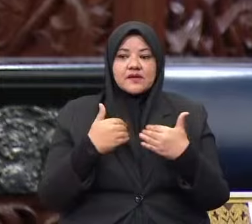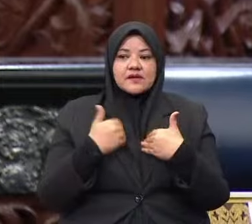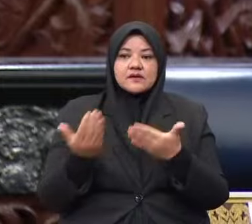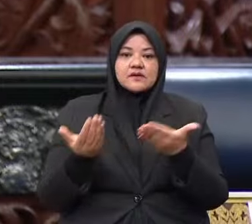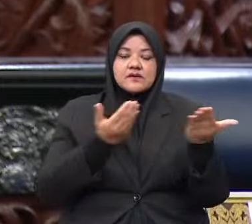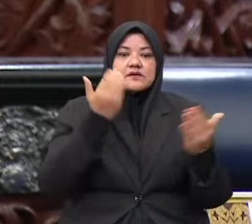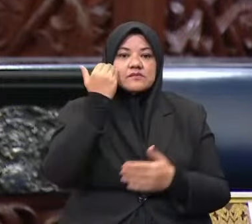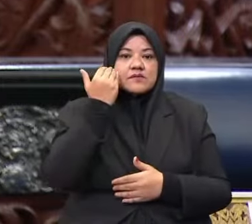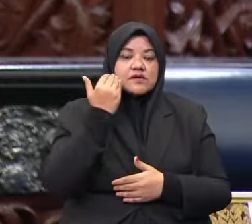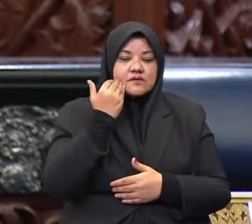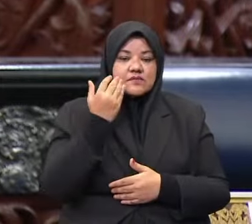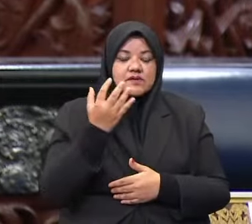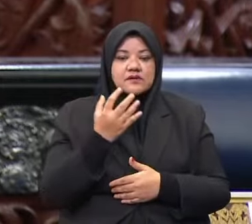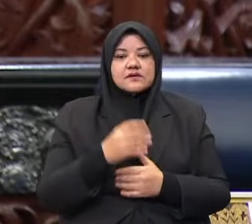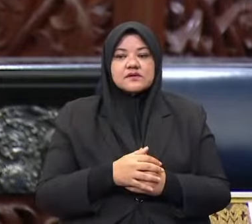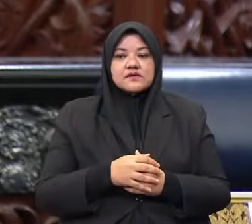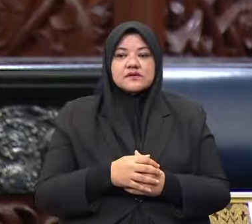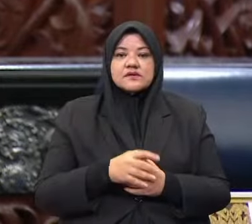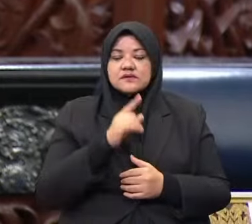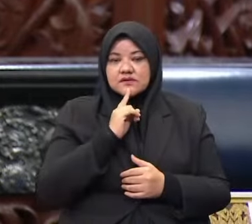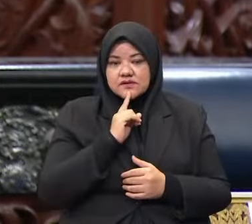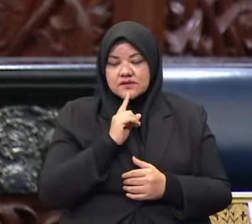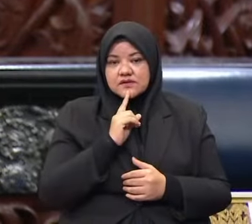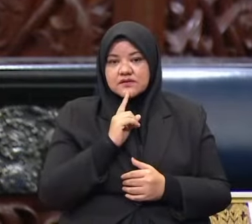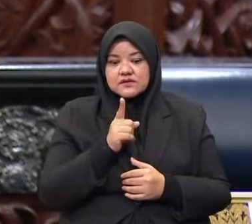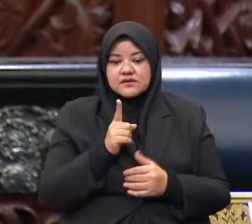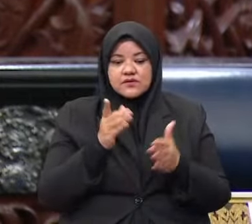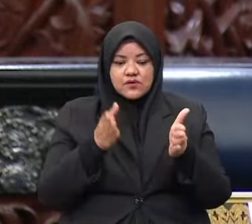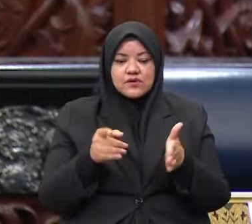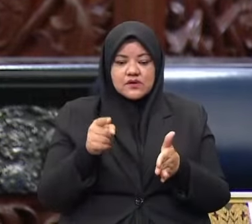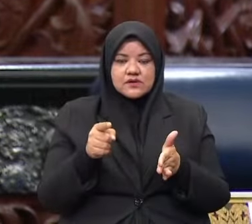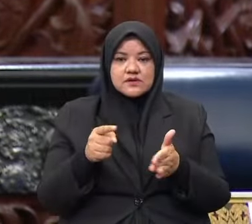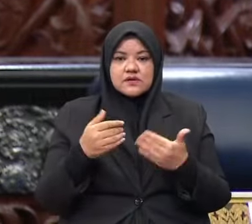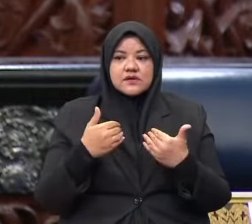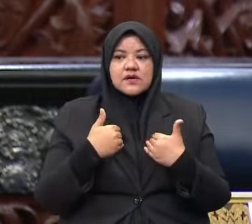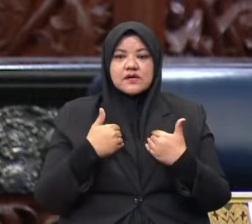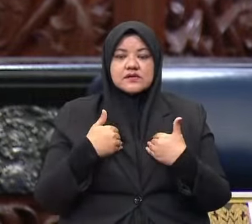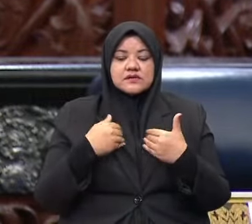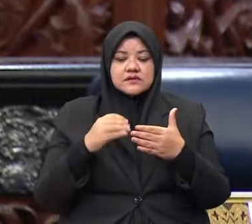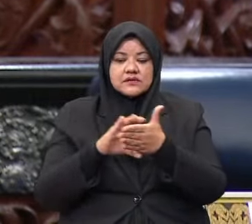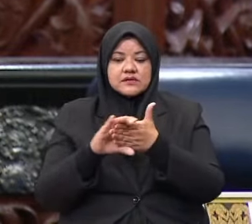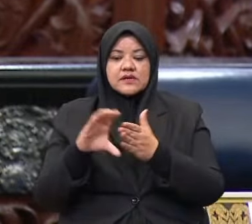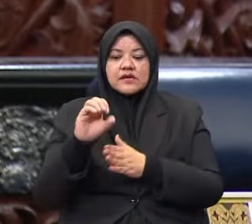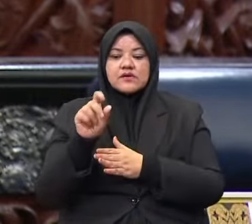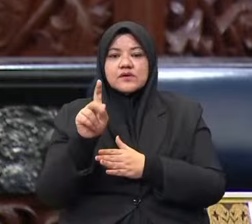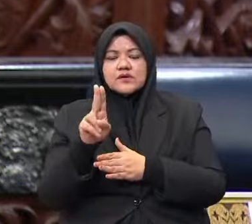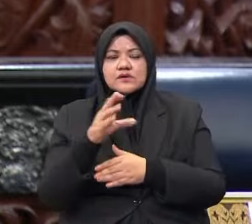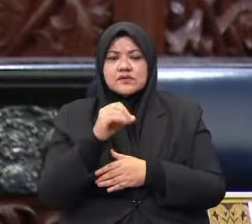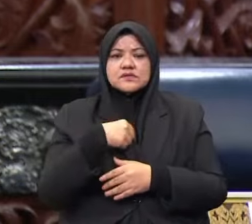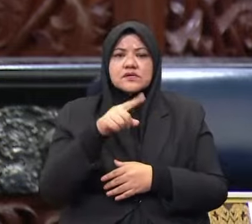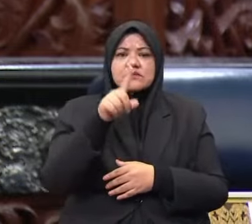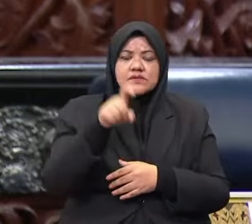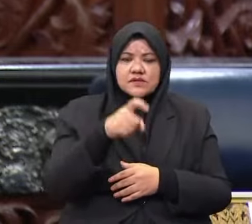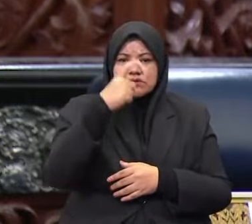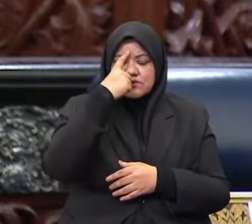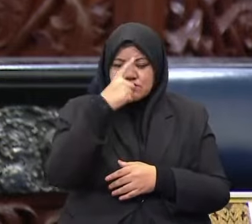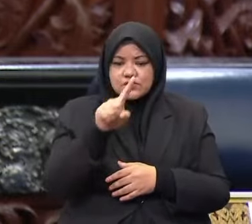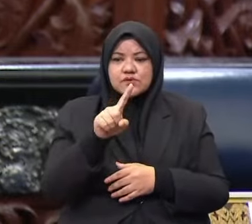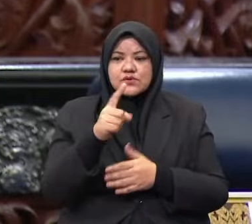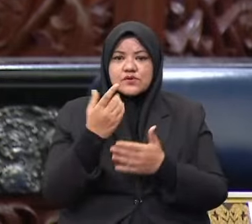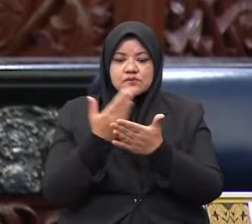ke mahkamah dan sebagainya, ternyata orang ini adalah pemegang kad OKU. Dan saya ingin bertanya untuk